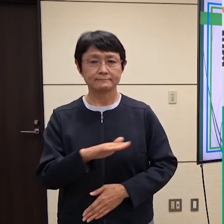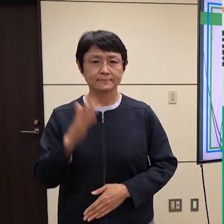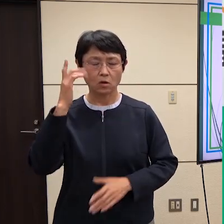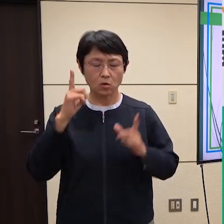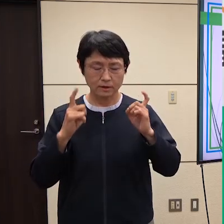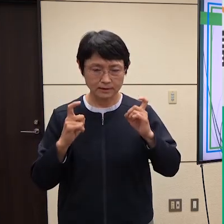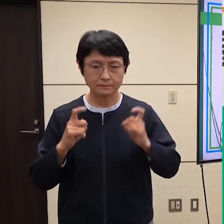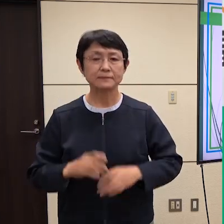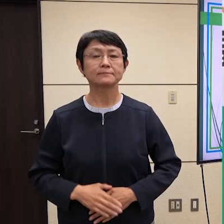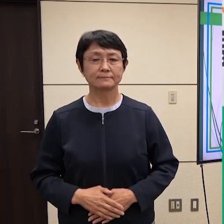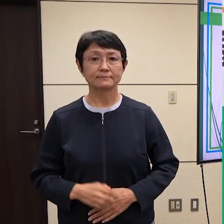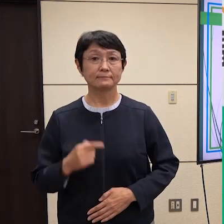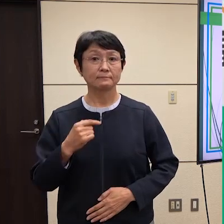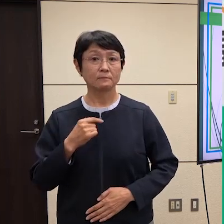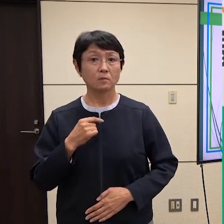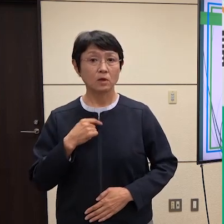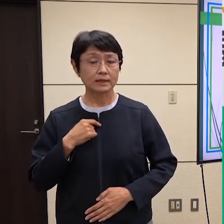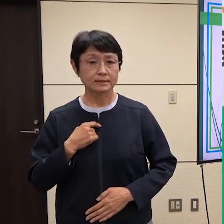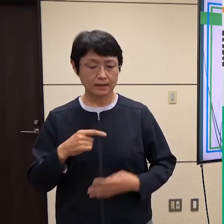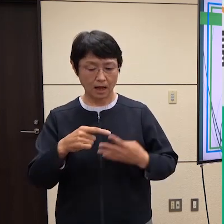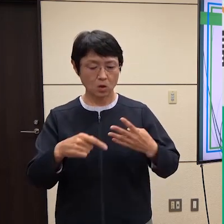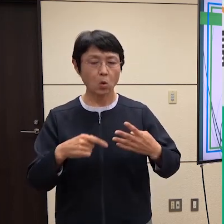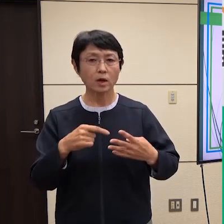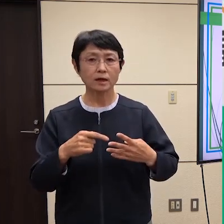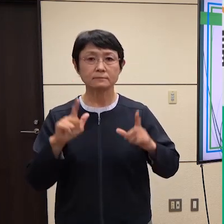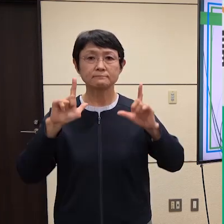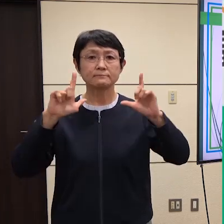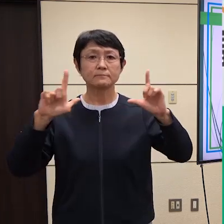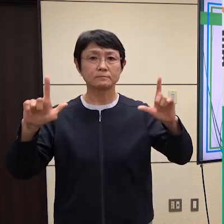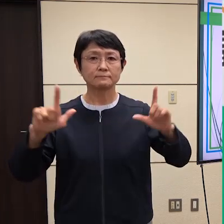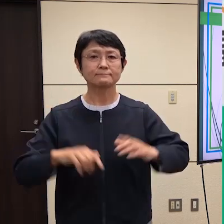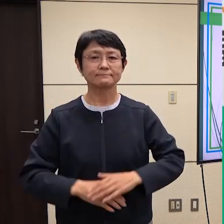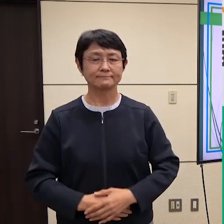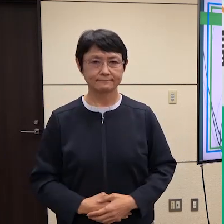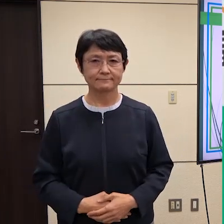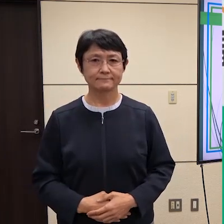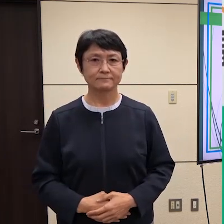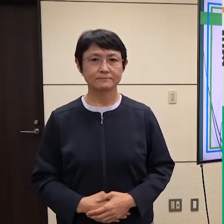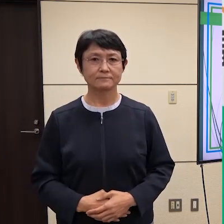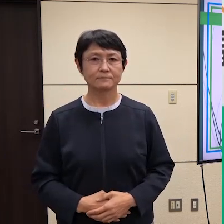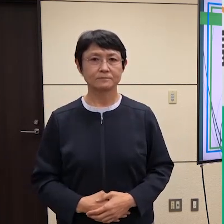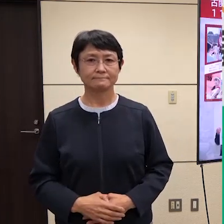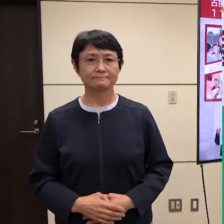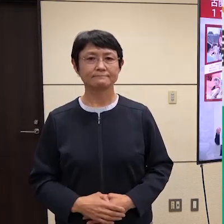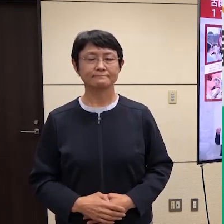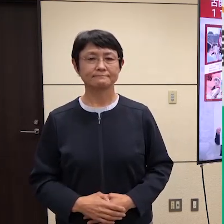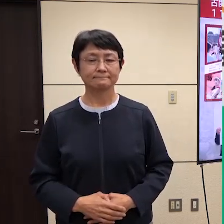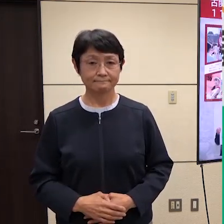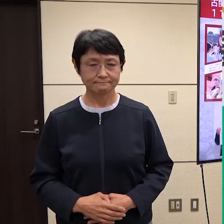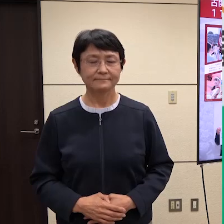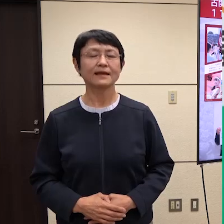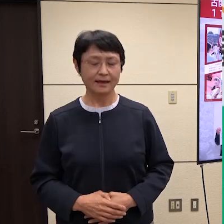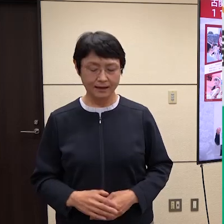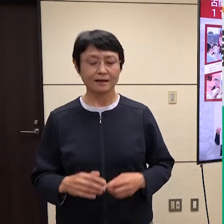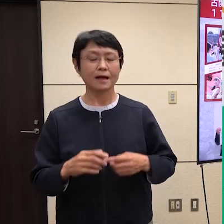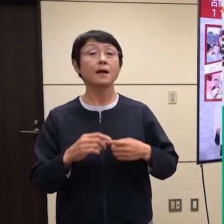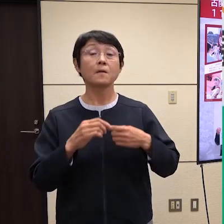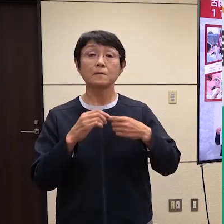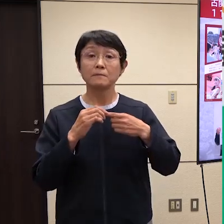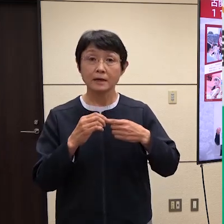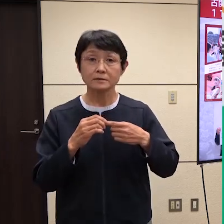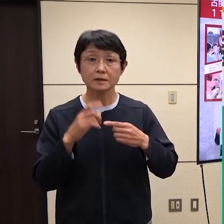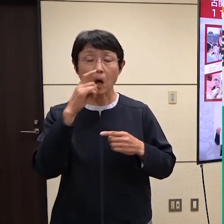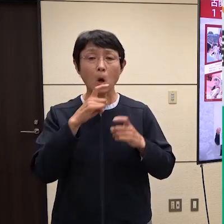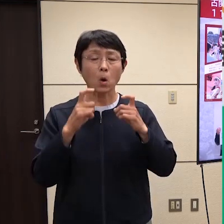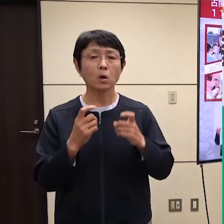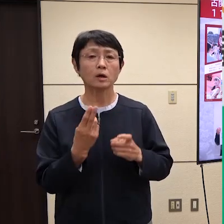。それでは私から4件について発表させていただきます。 はい、まずはですね、